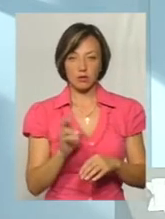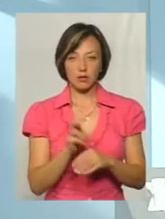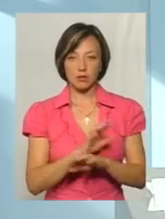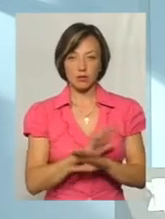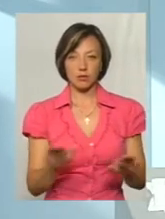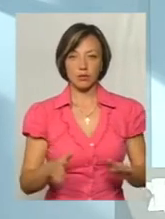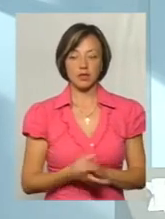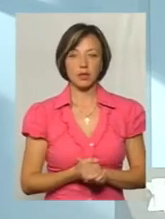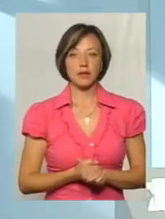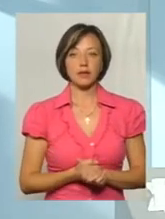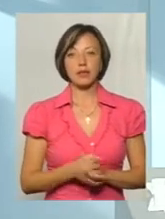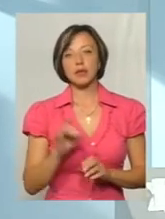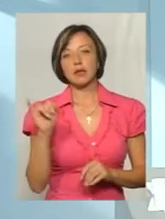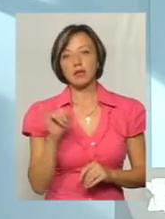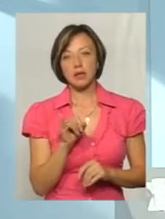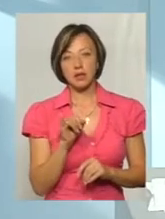заходять. І